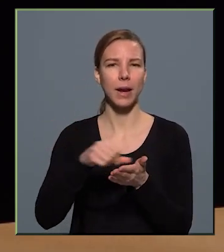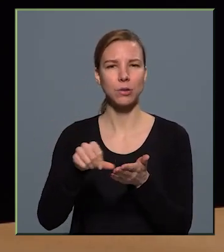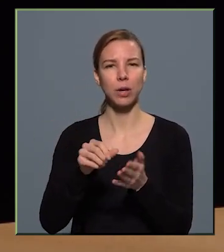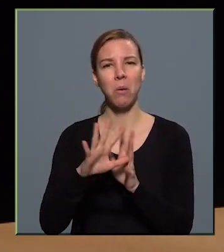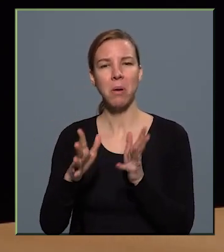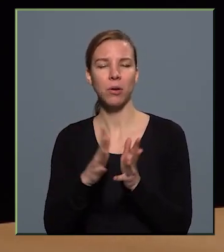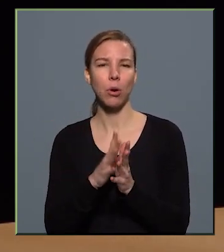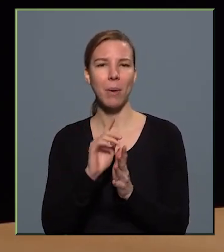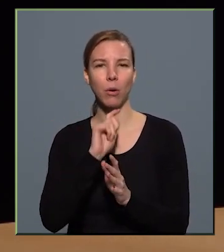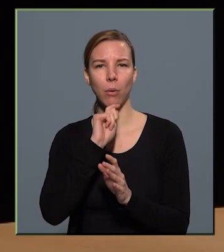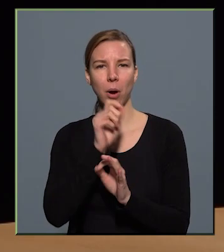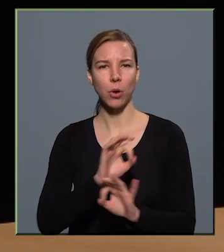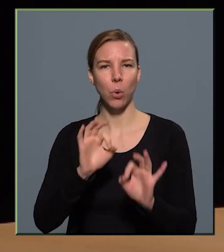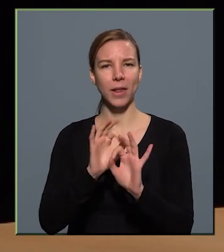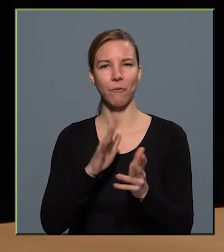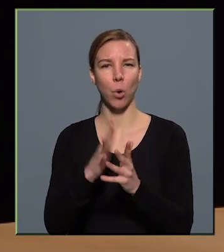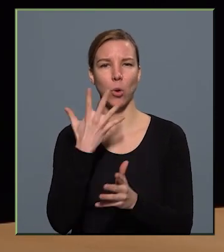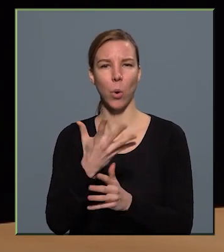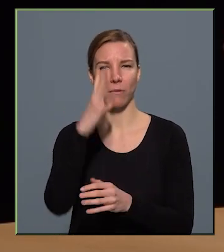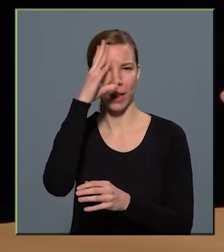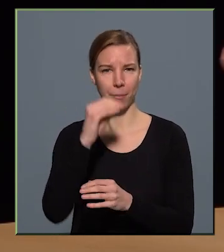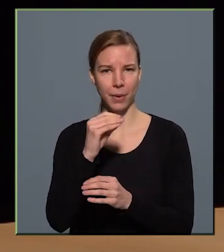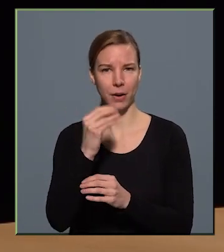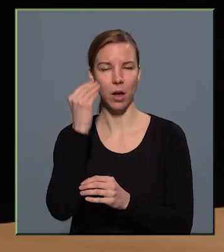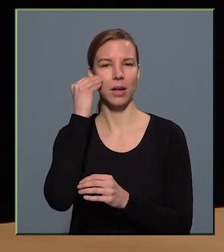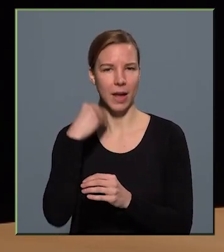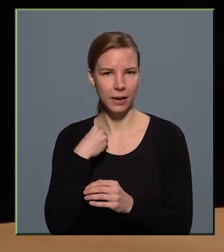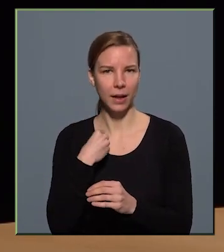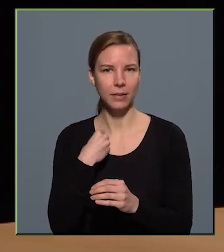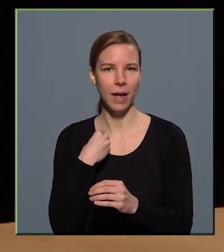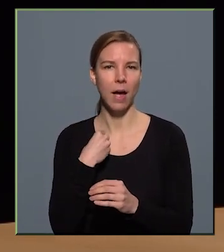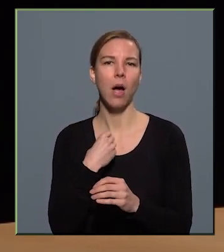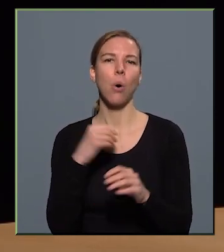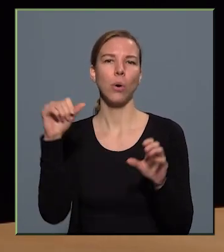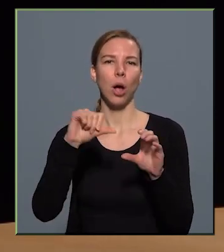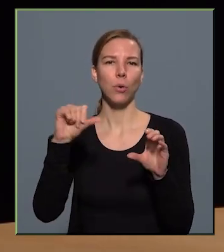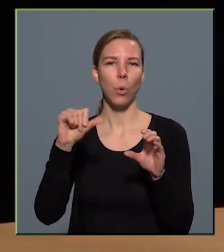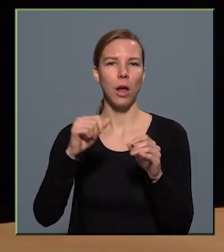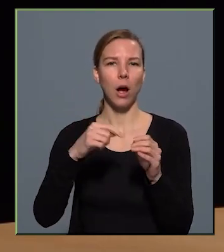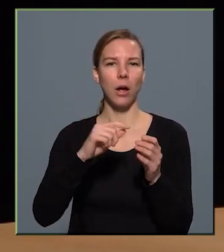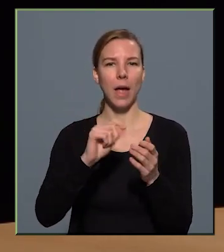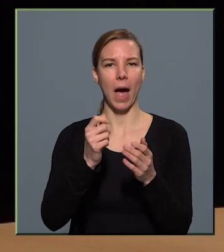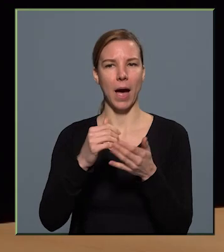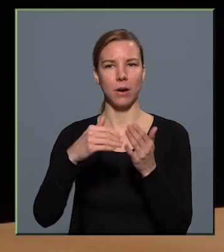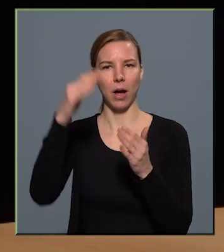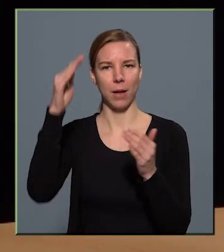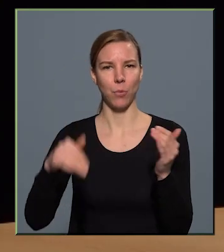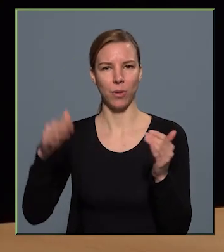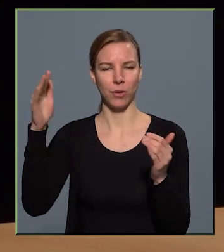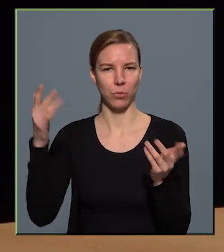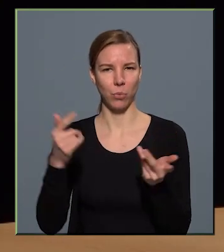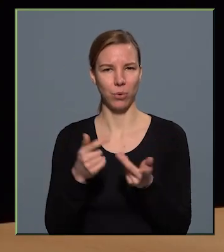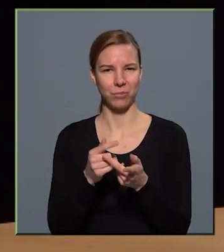aki értette, hogy mit jelent az, hogy az olaj áram elmozdult, és miért reagált erre vagy arra. De hát ezt nem nagyon értettük,